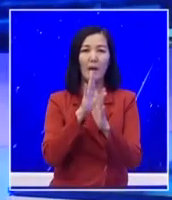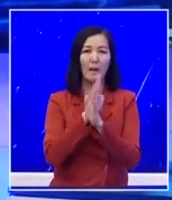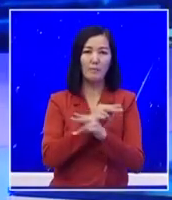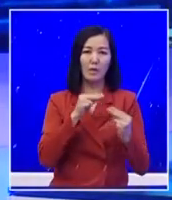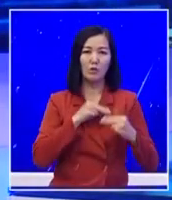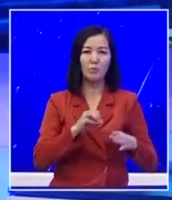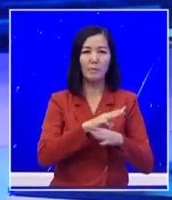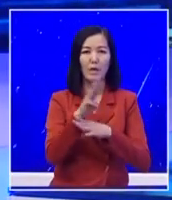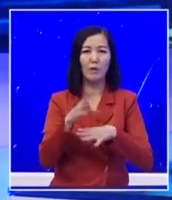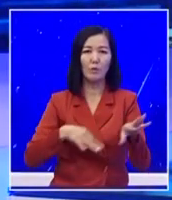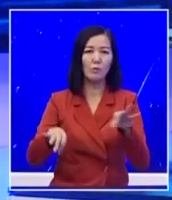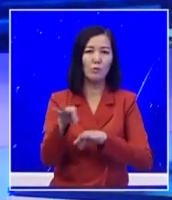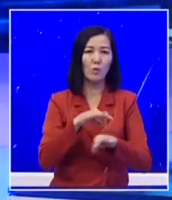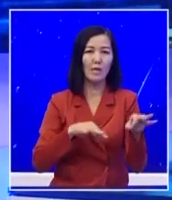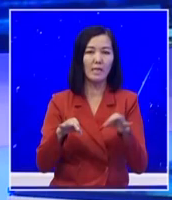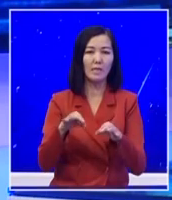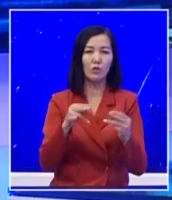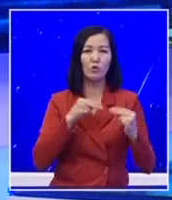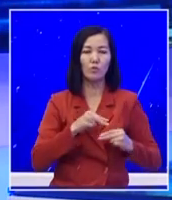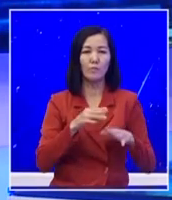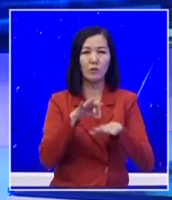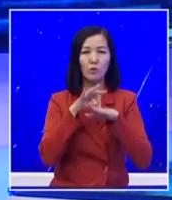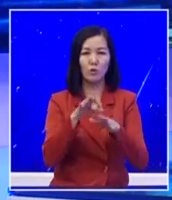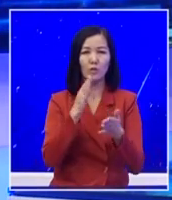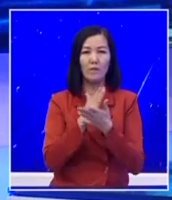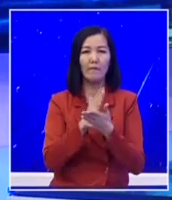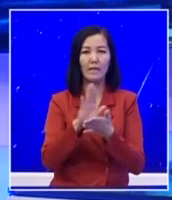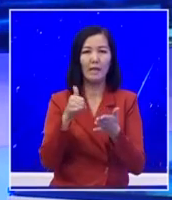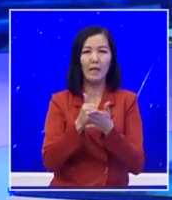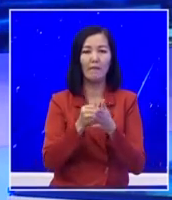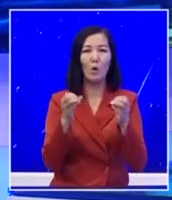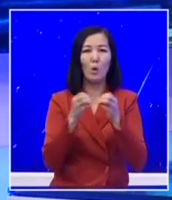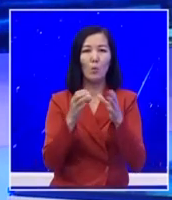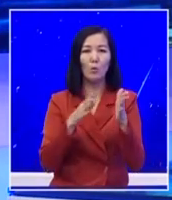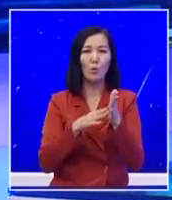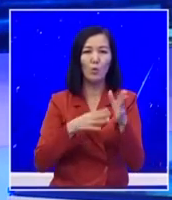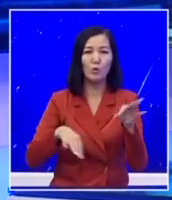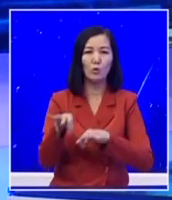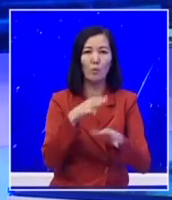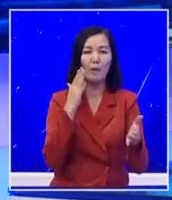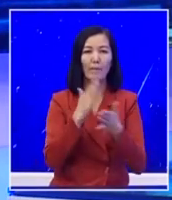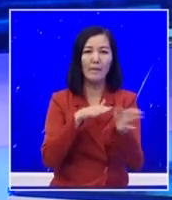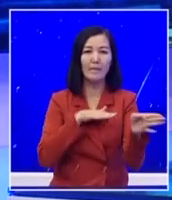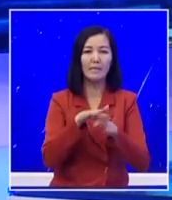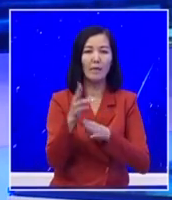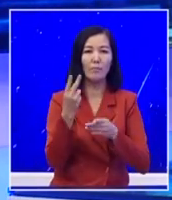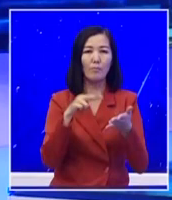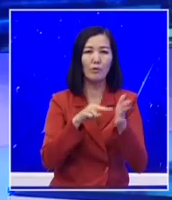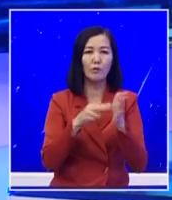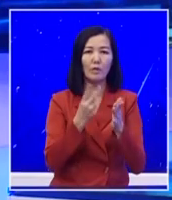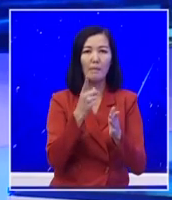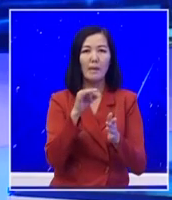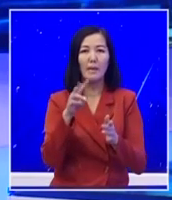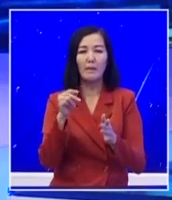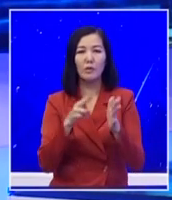Қапшағайда жұмыспен қамтудың жол картасы аясында жұмыс қарқынды, негізі 19 жоба бар. Оны іске асыруға бюджеттен